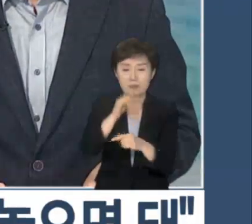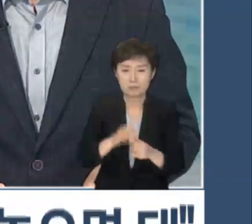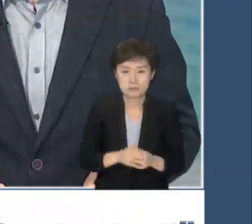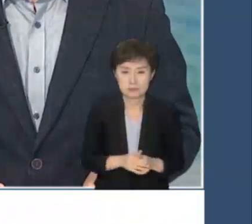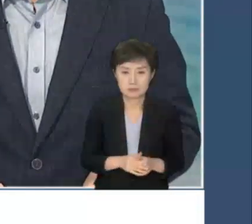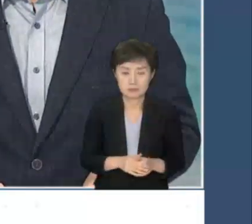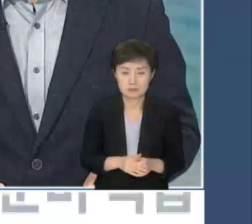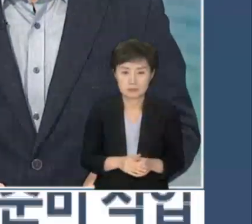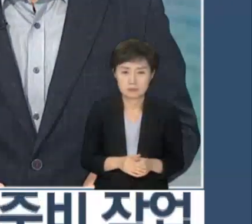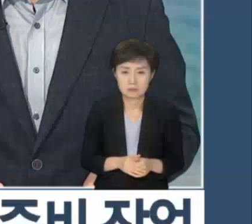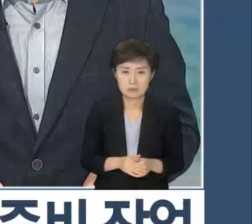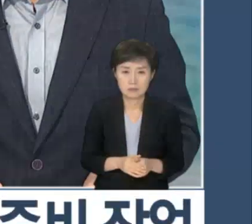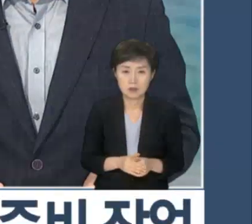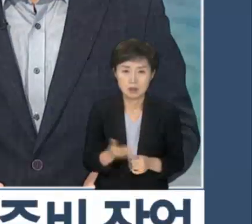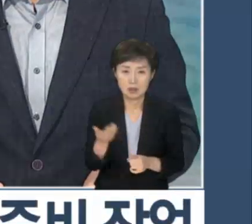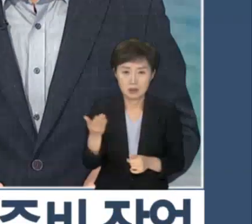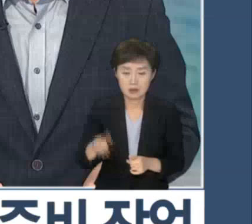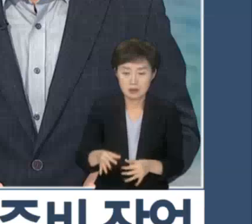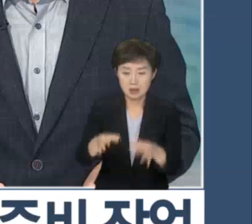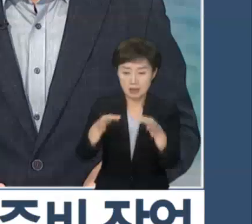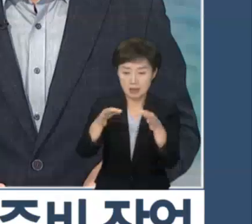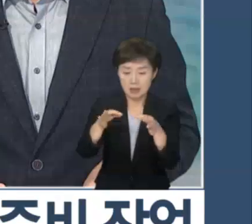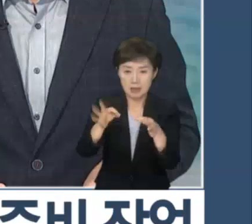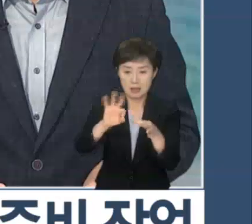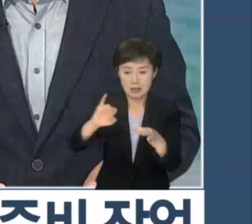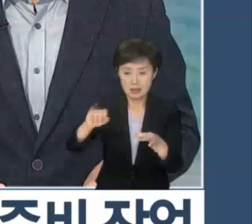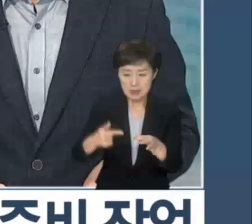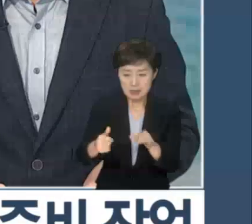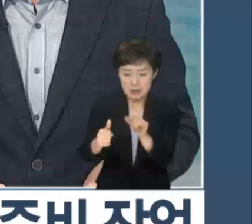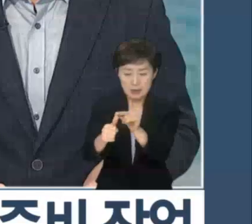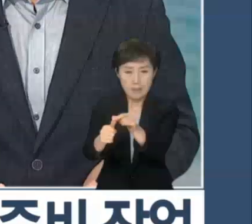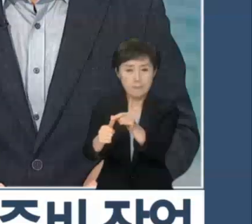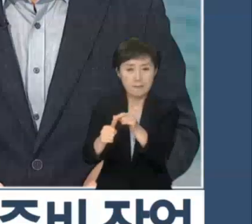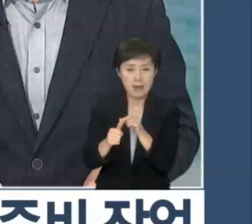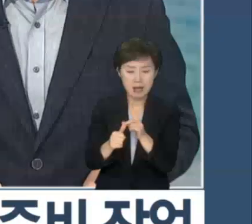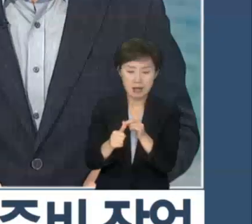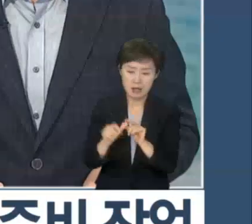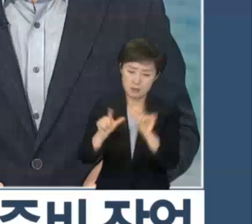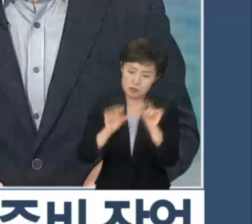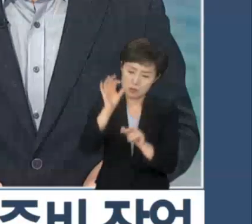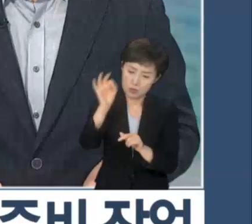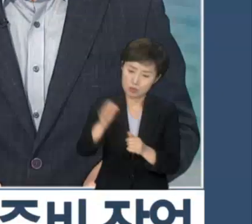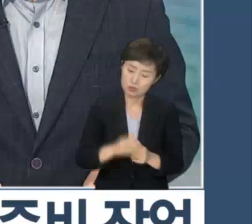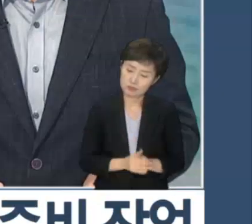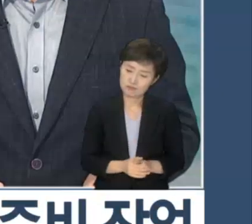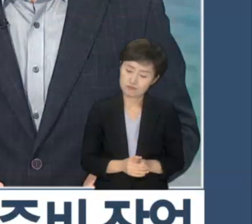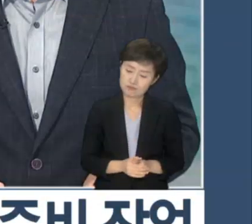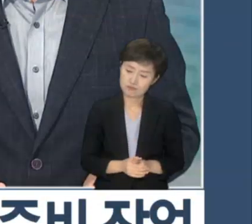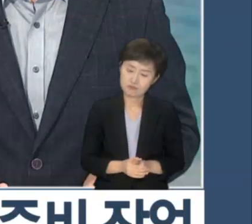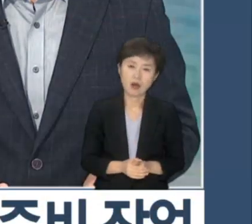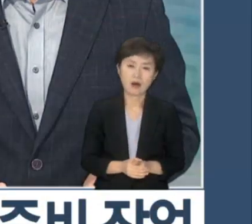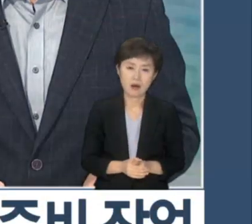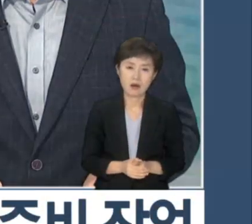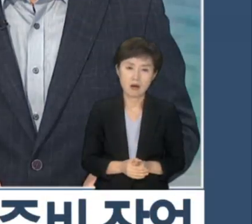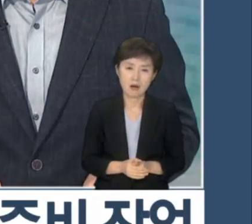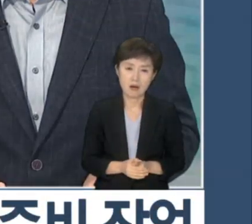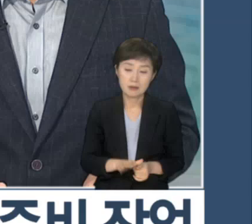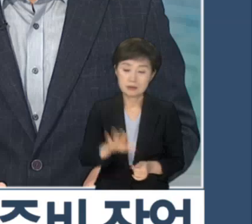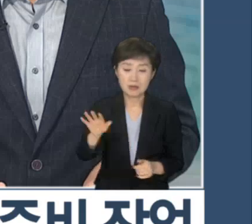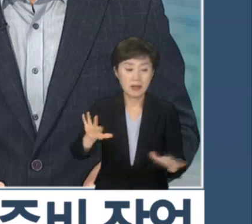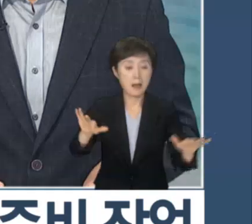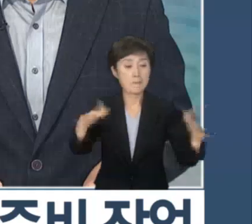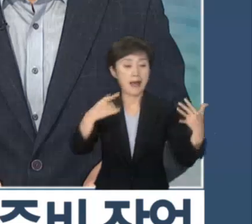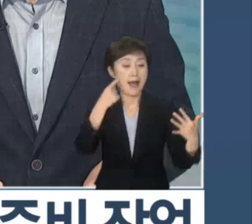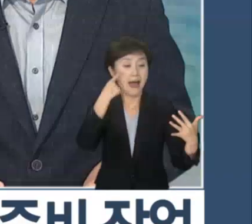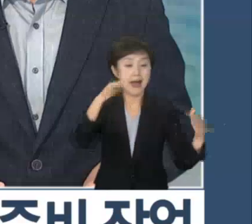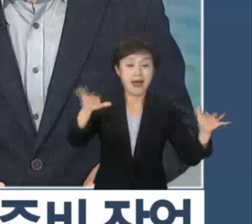역할인데 저는 인요한 혁신위원장을 선정한 것을 보고 아 굉장히 이벤트로